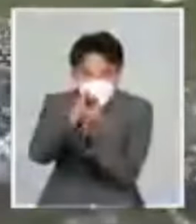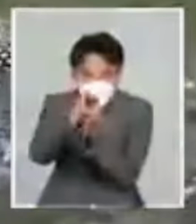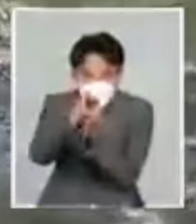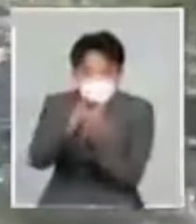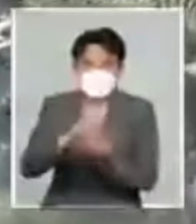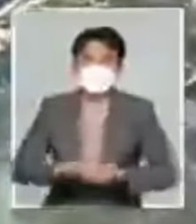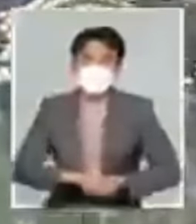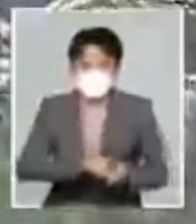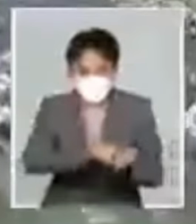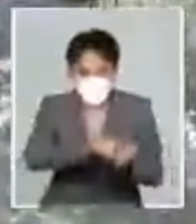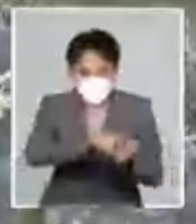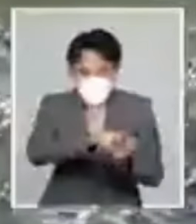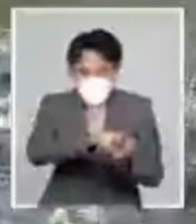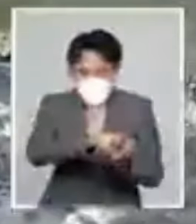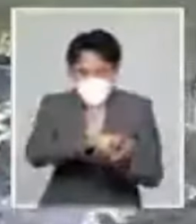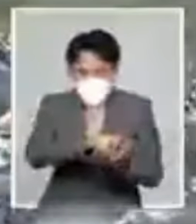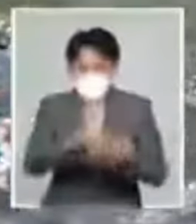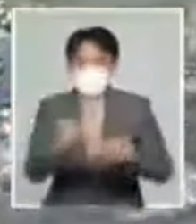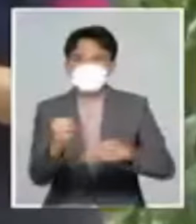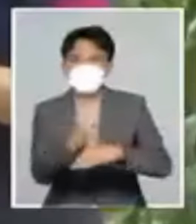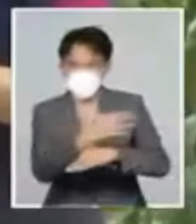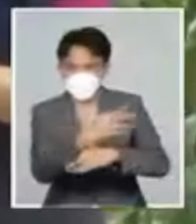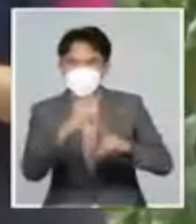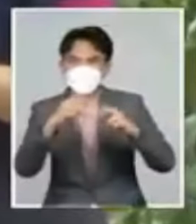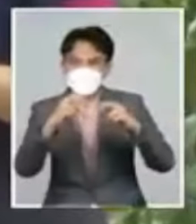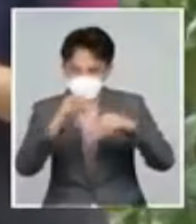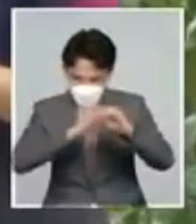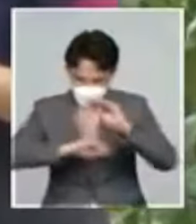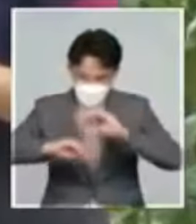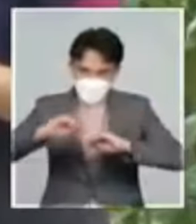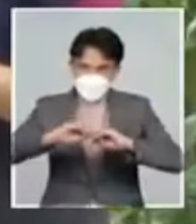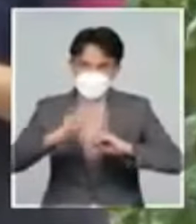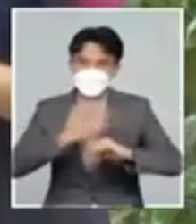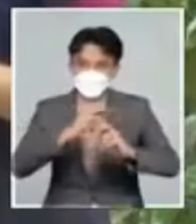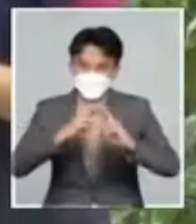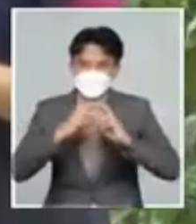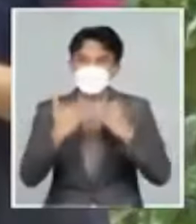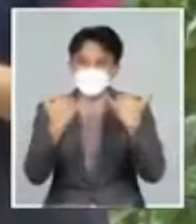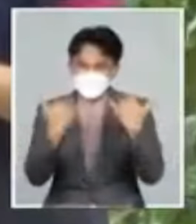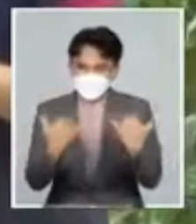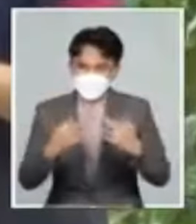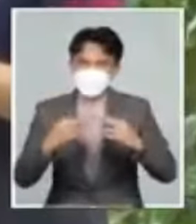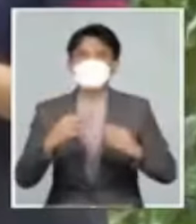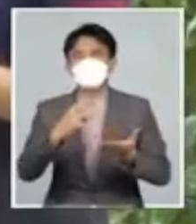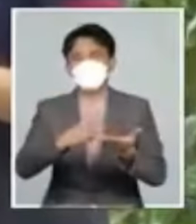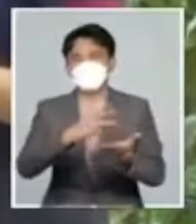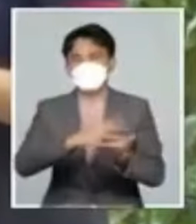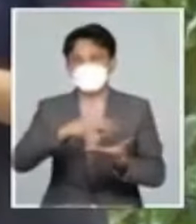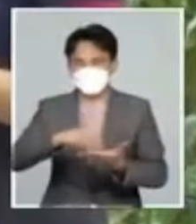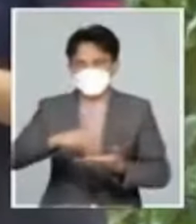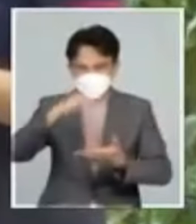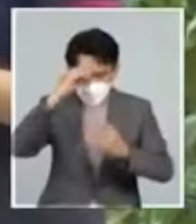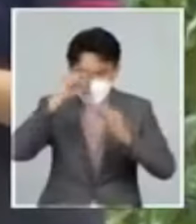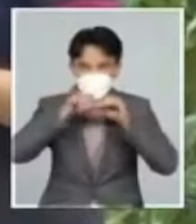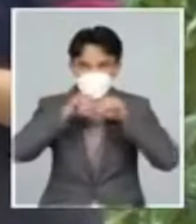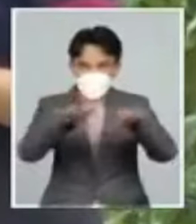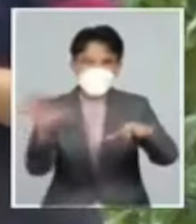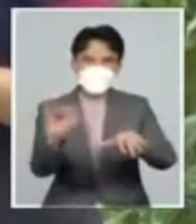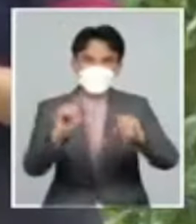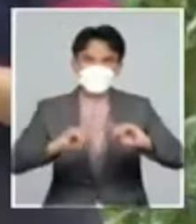ทีเรียแล้วก็เลยแถมมะเร็งไปด้วยตอนนั้นเท่าที่บอกได้เพราะว่าเรายังไม่ได้ทำผลงานวิชาการออกมาตีพิมพ์อะไรแต่สิ่งที่เ